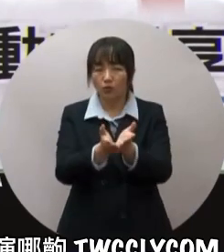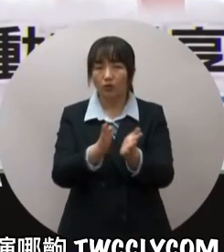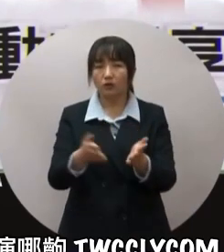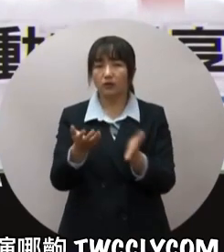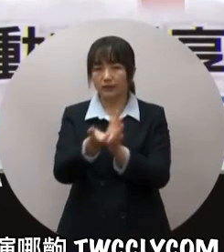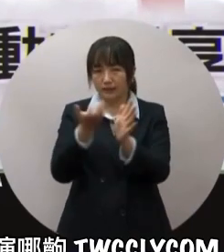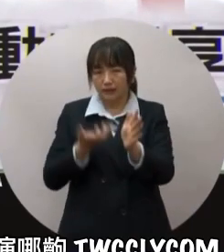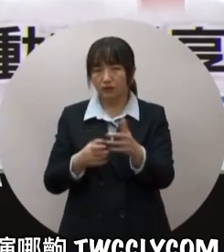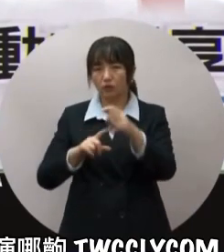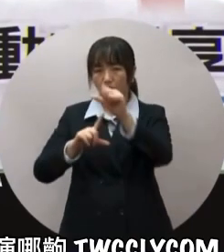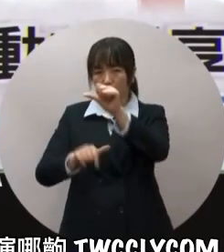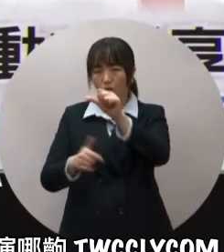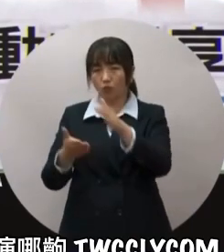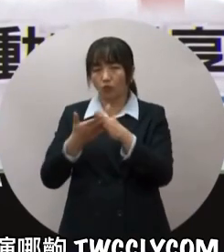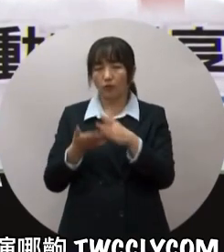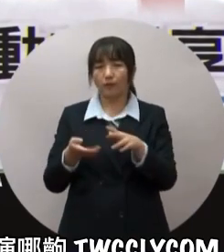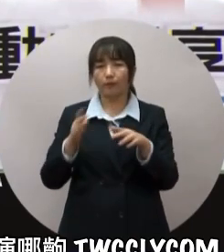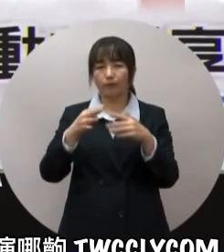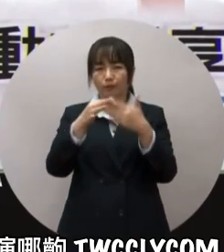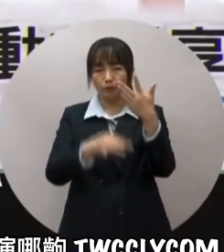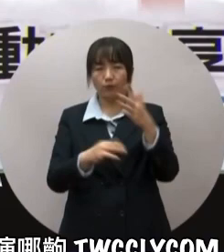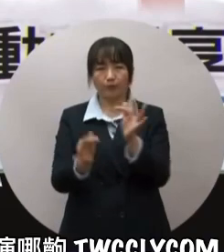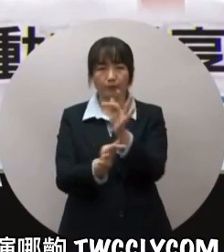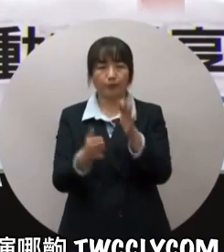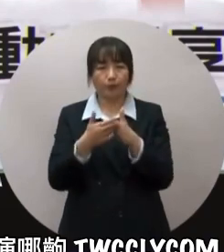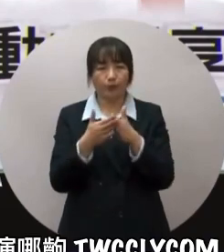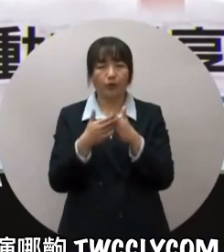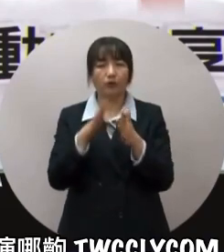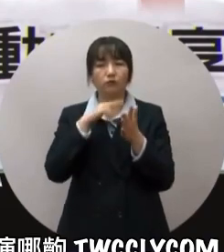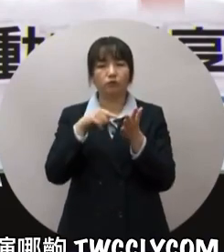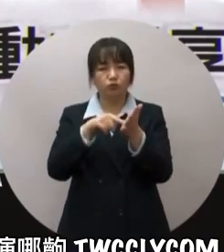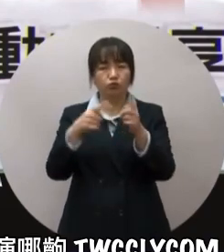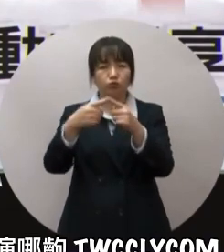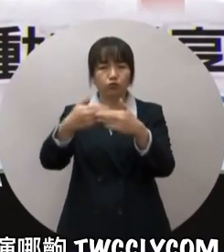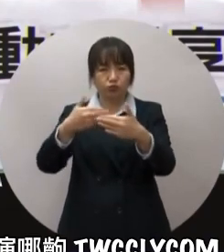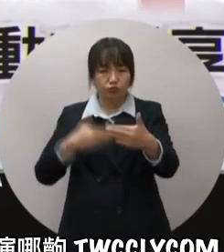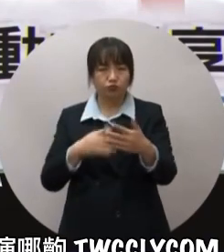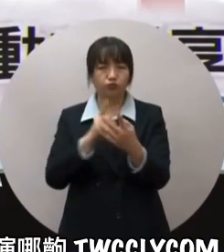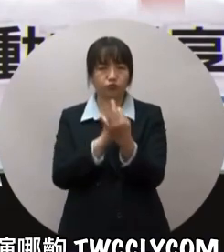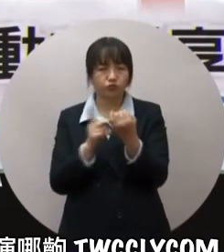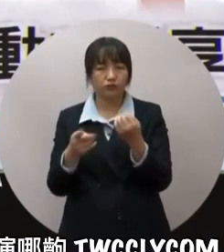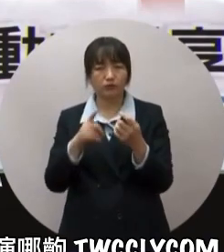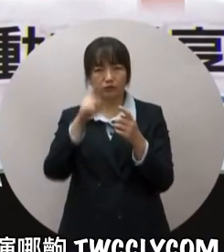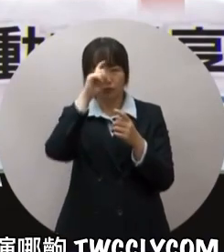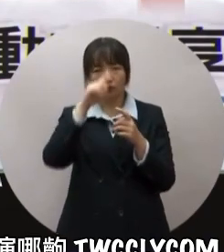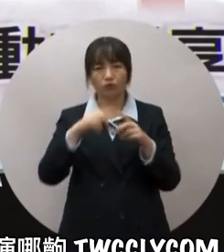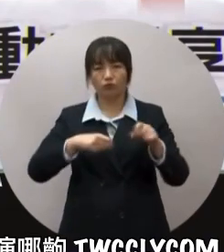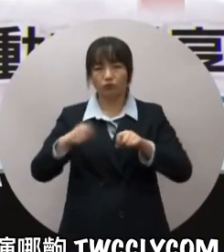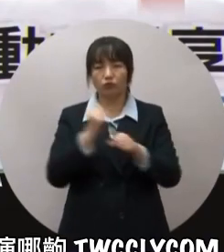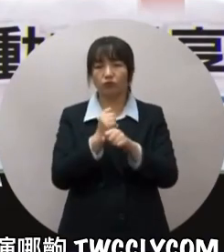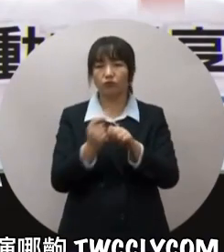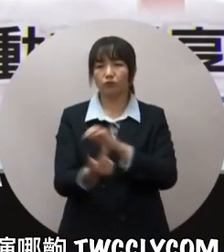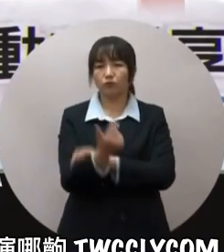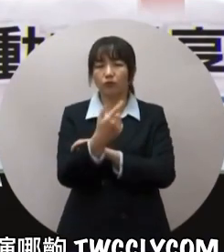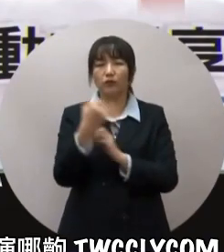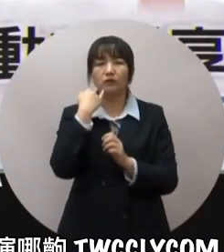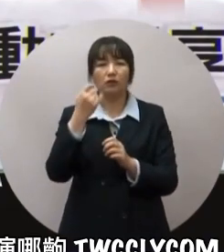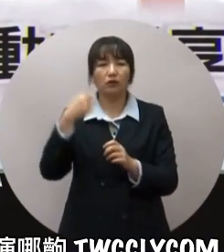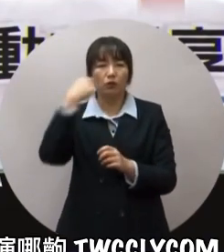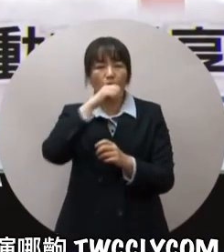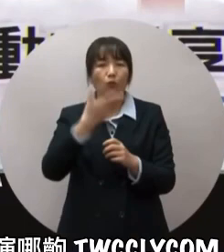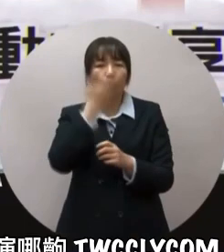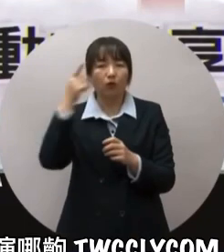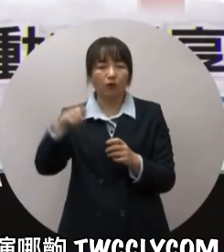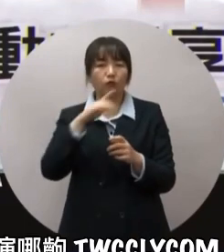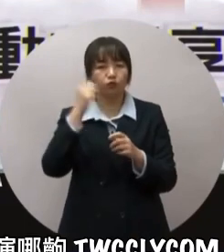5月左右他就不需要完成行政手續因為他人要進來要隔離所以我們期待速度加快讓國人在台灣